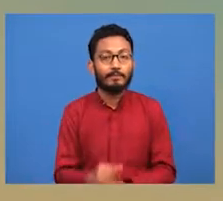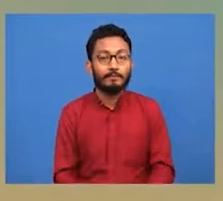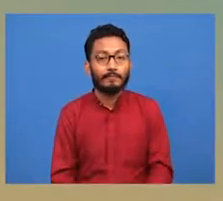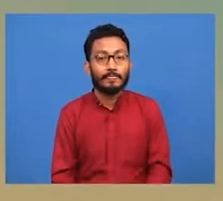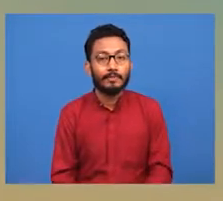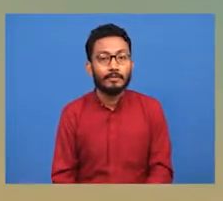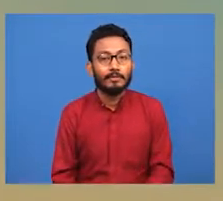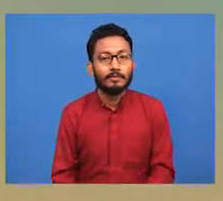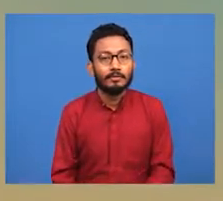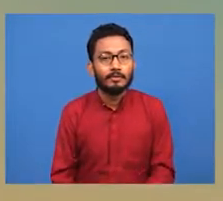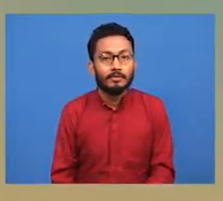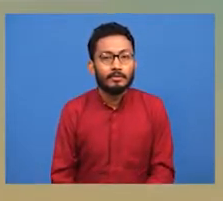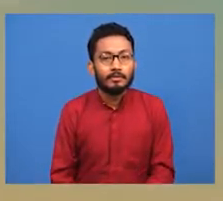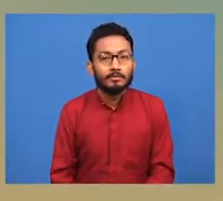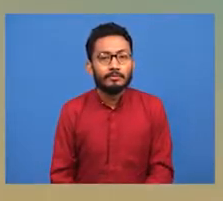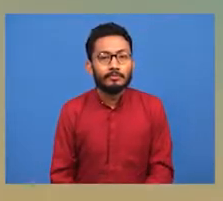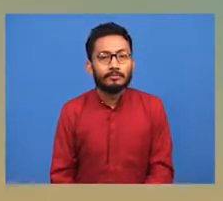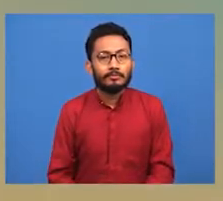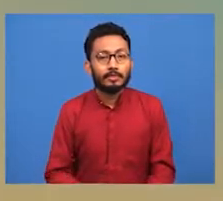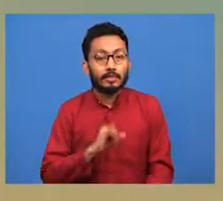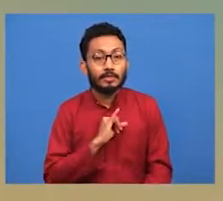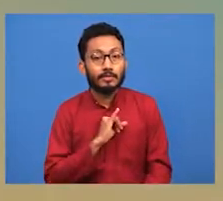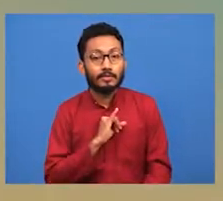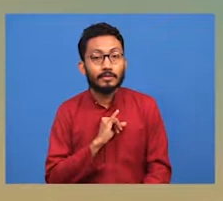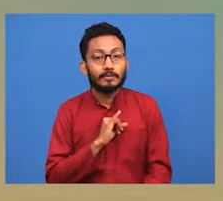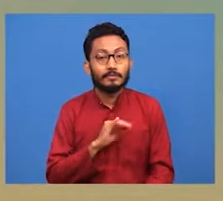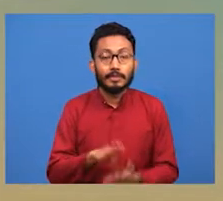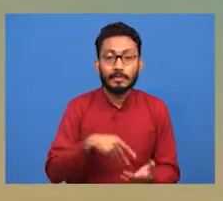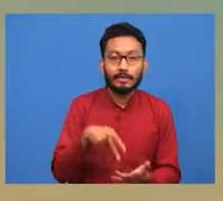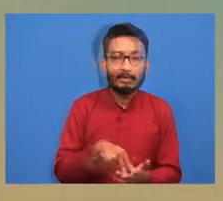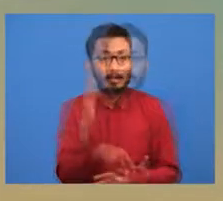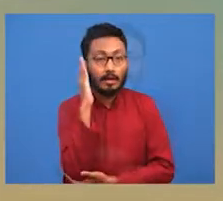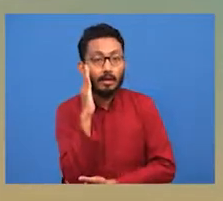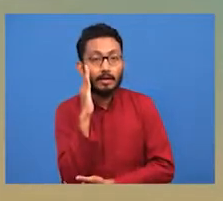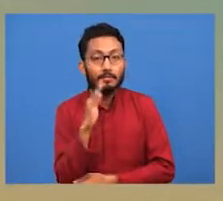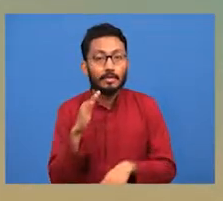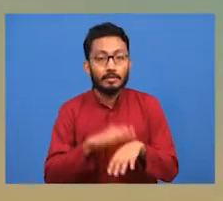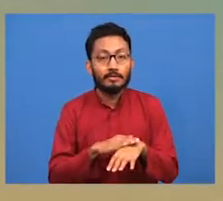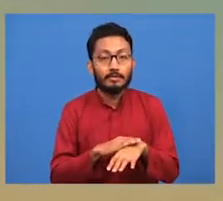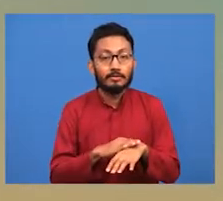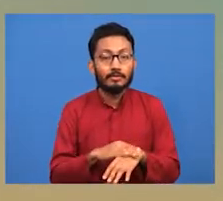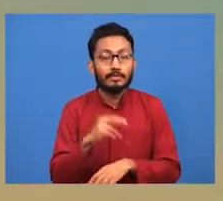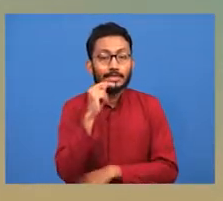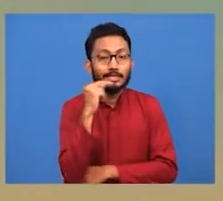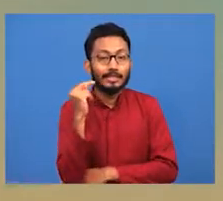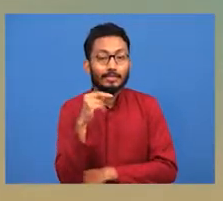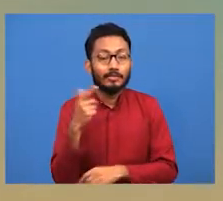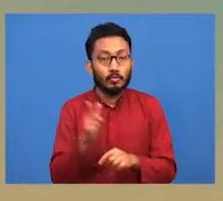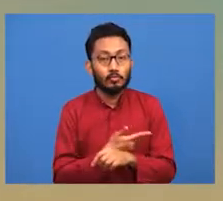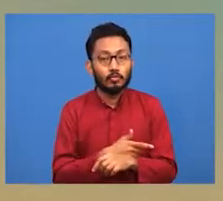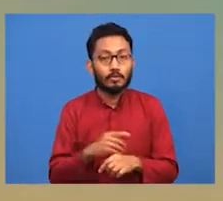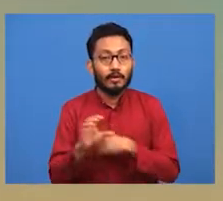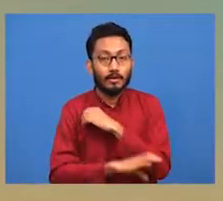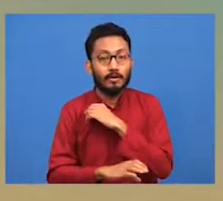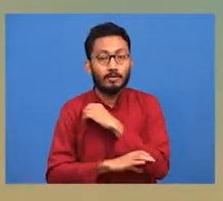contoh ayat kedua, saya berdiri tegak semasa nyanyian lagu negaraku. Kata